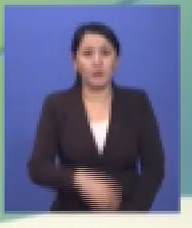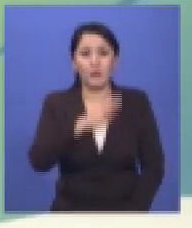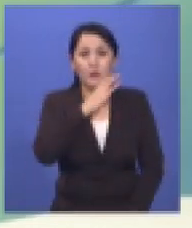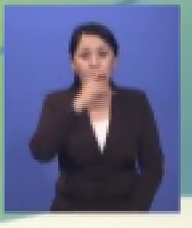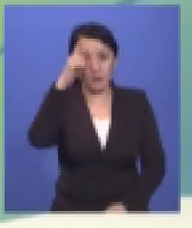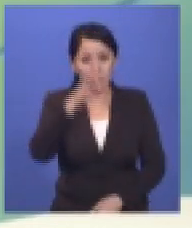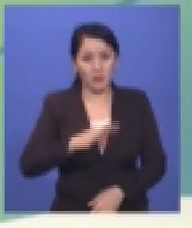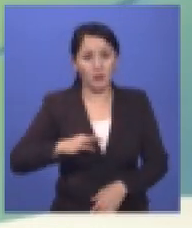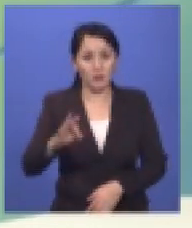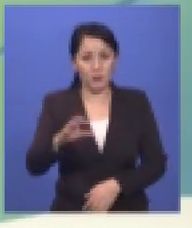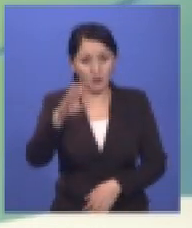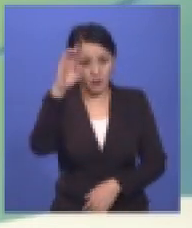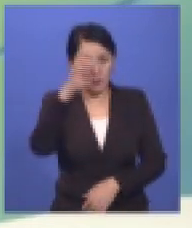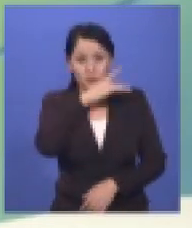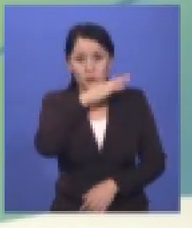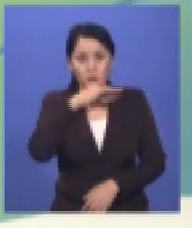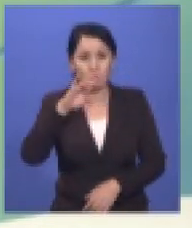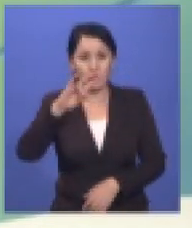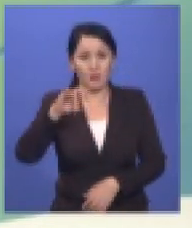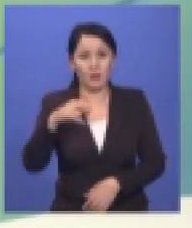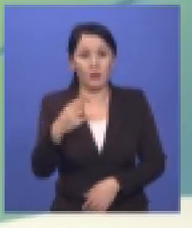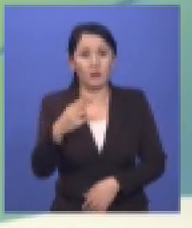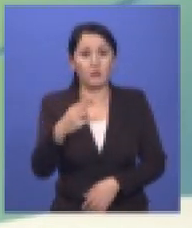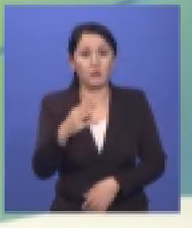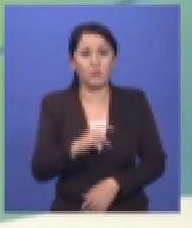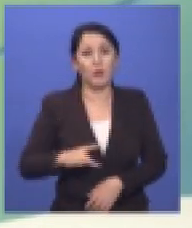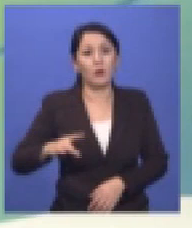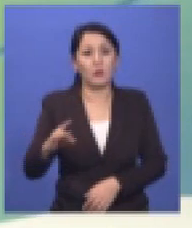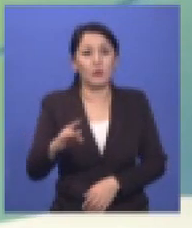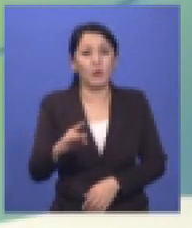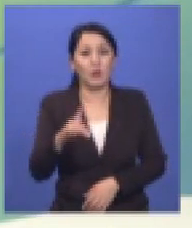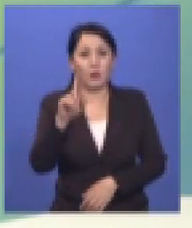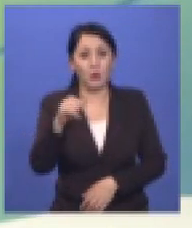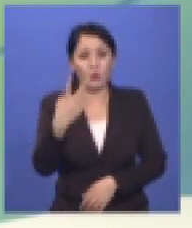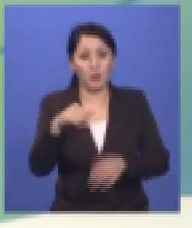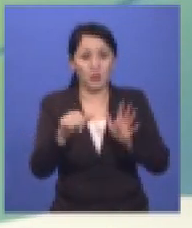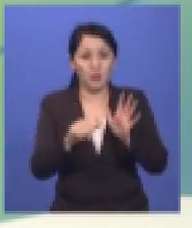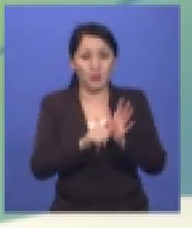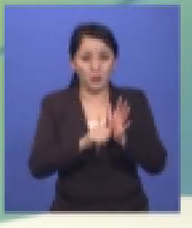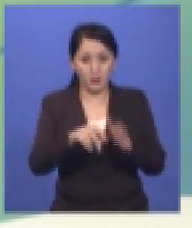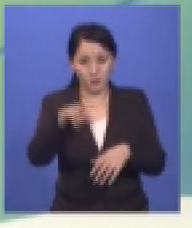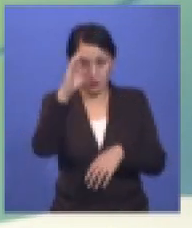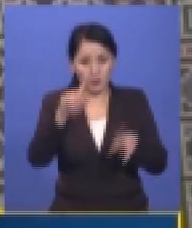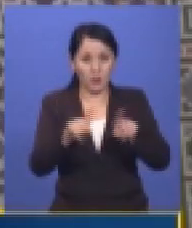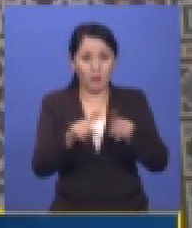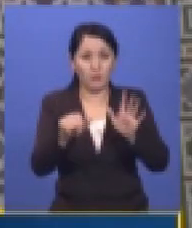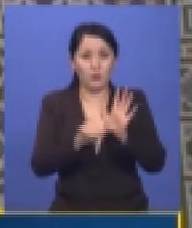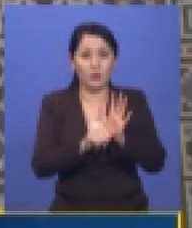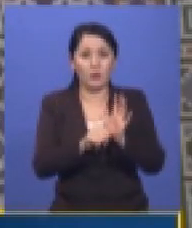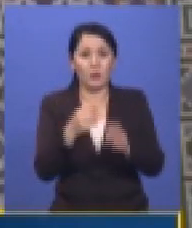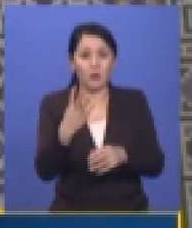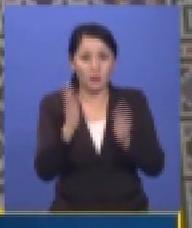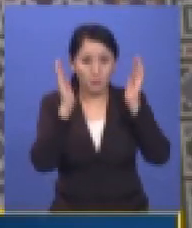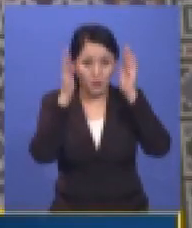Солтүстік Қазақстан еліміздің көп ұлтты және көп конфессиялы өңірлерінің бірі. Аймағымызда 136 діни, соның ішінде